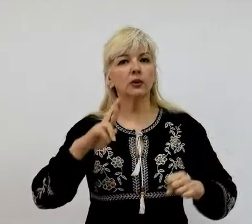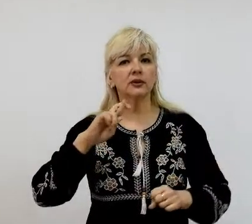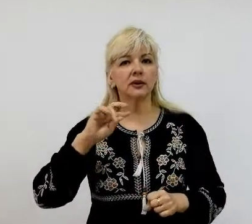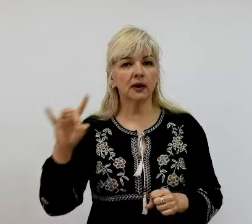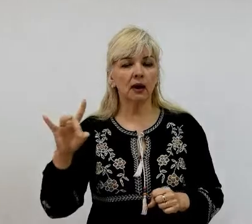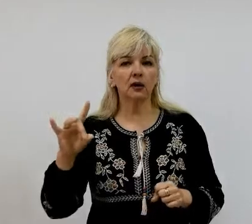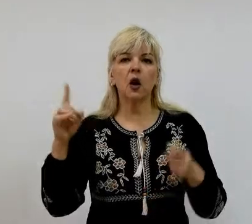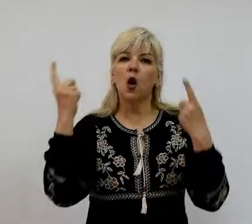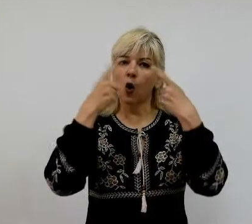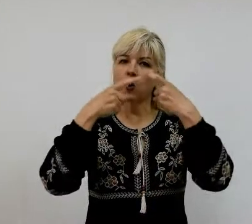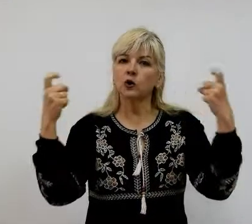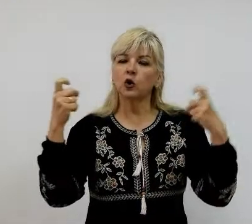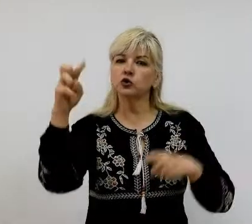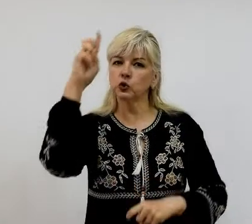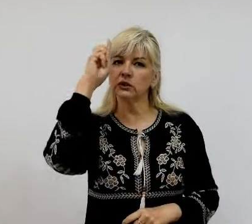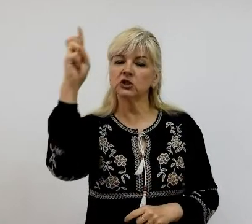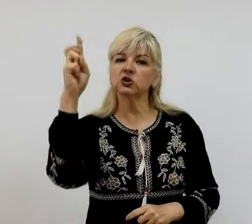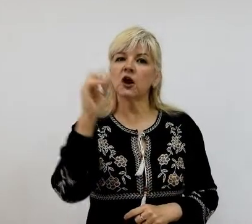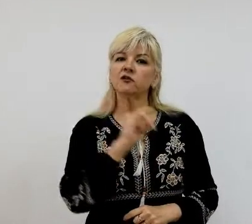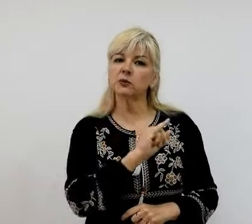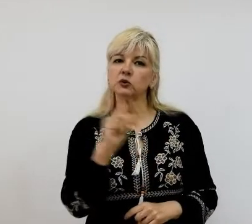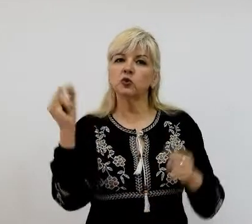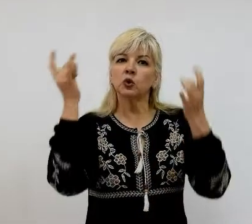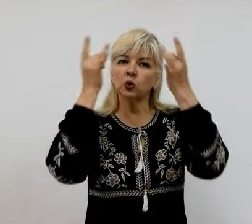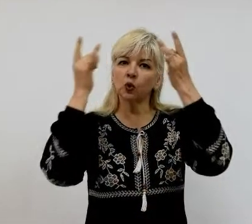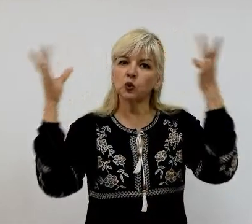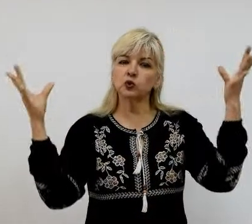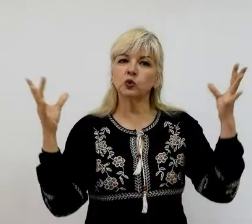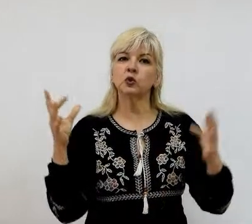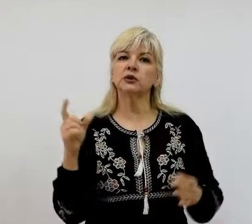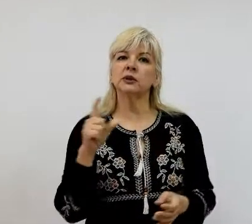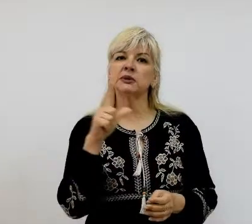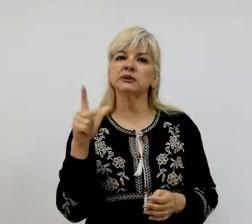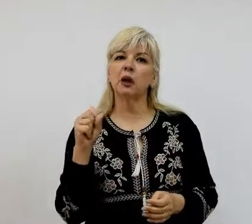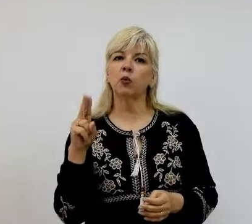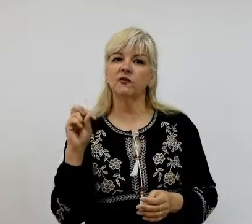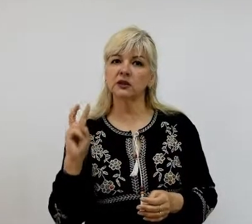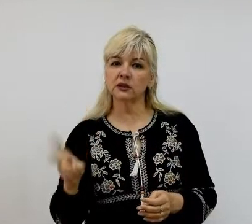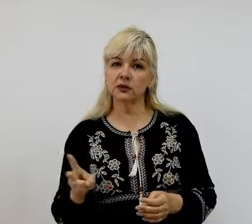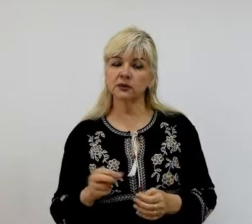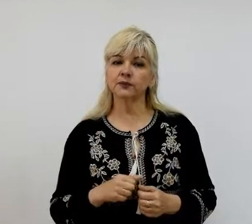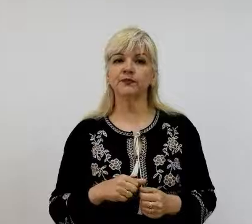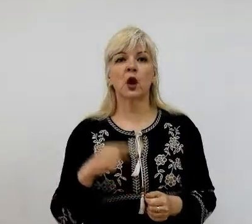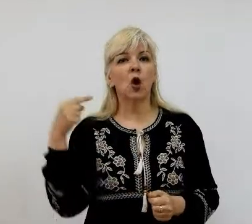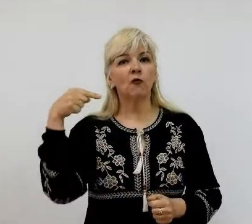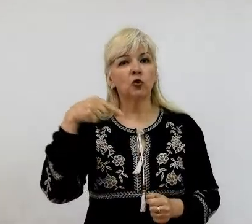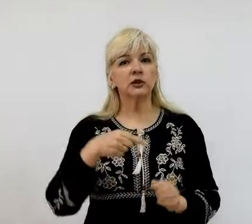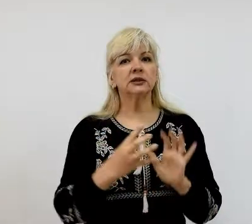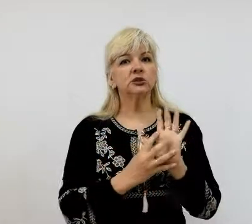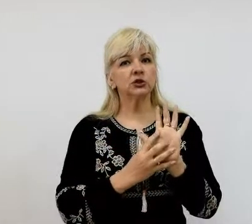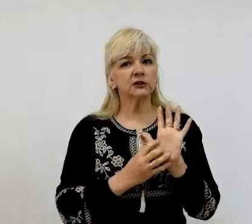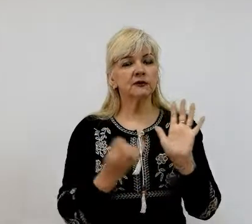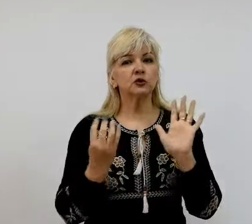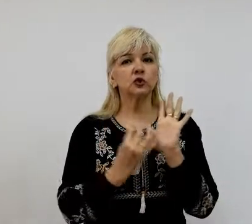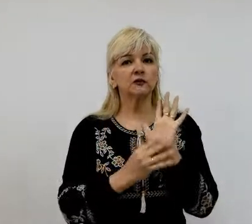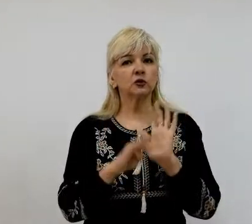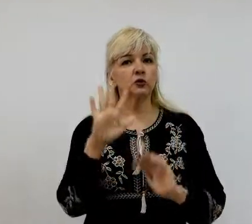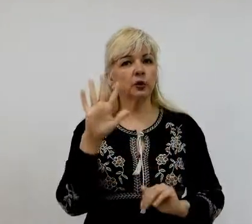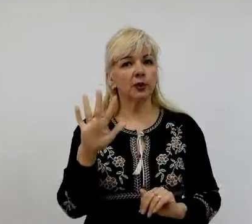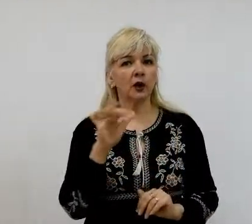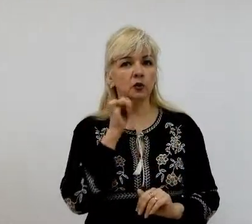указом президента України заповіднику в Чигирині надано статус національного. На території